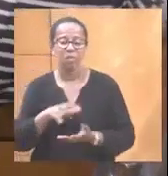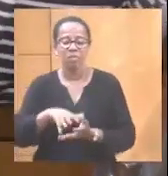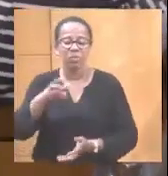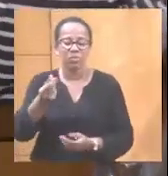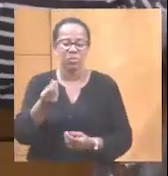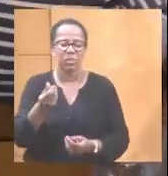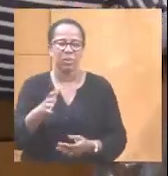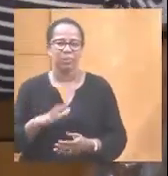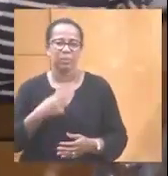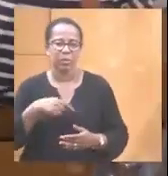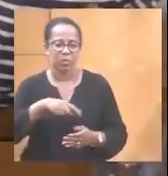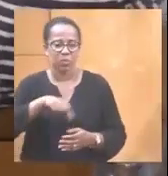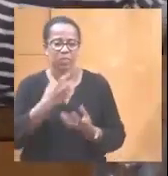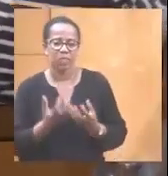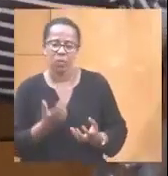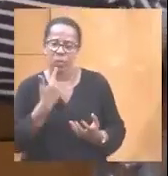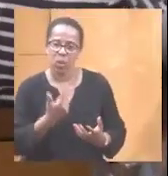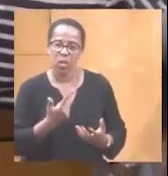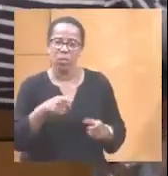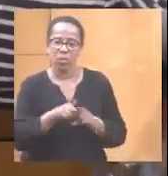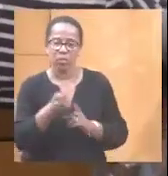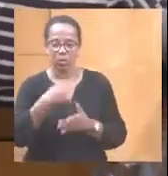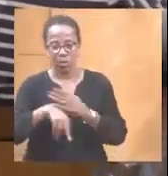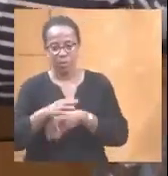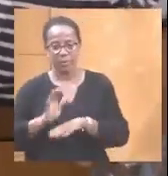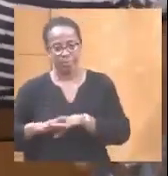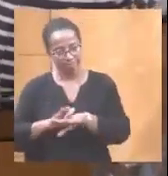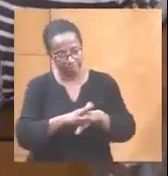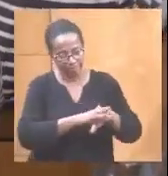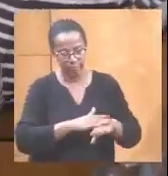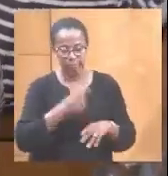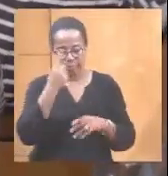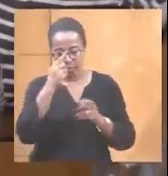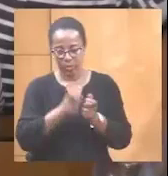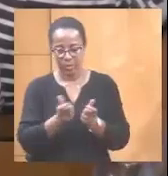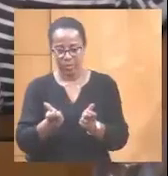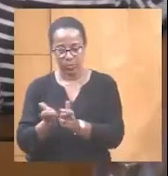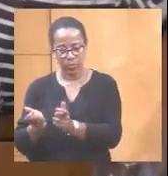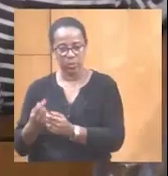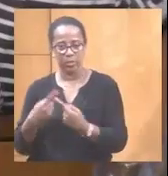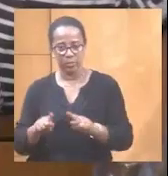nous souhaitons, et nous renouvelons l'appel à nos instituts